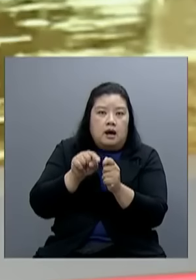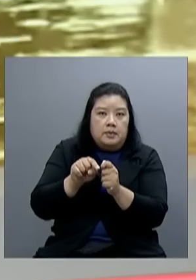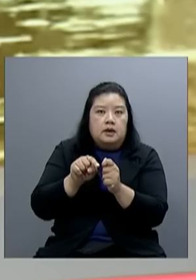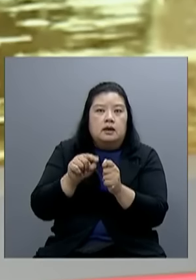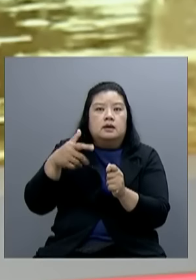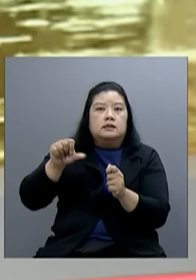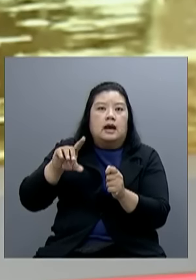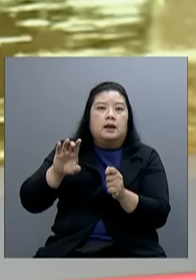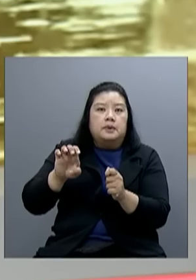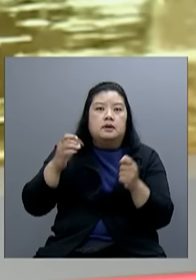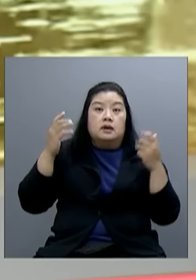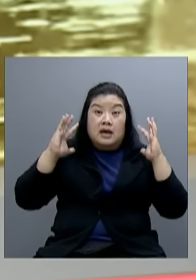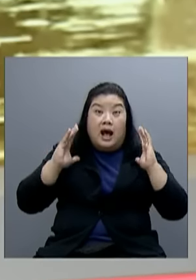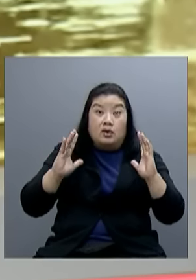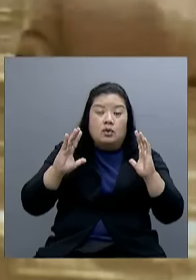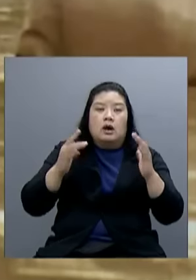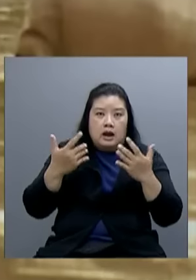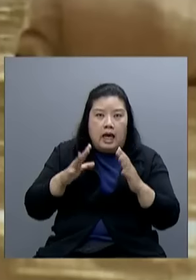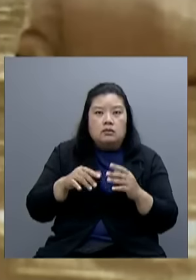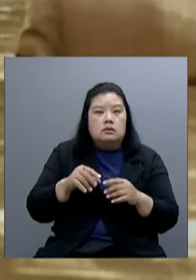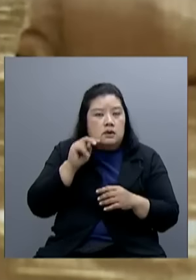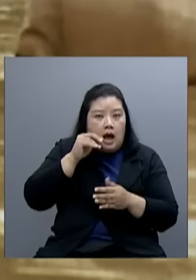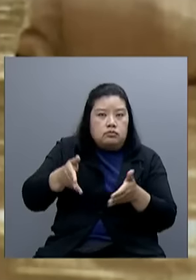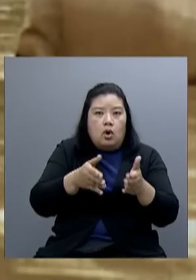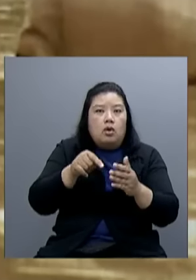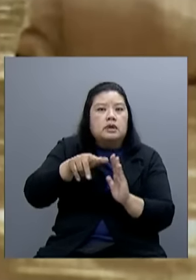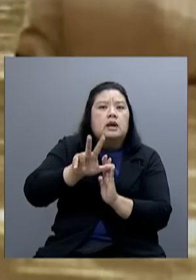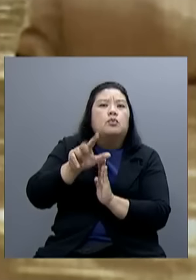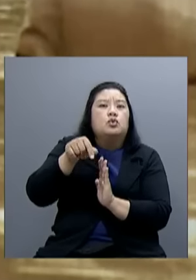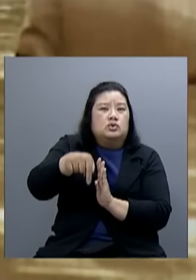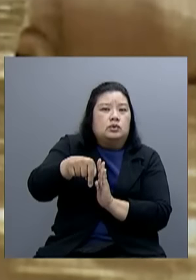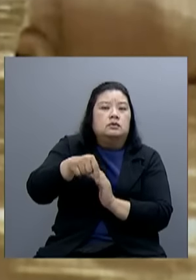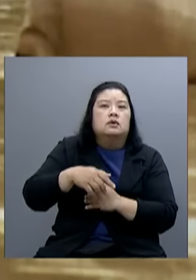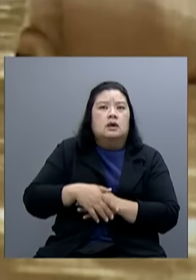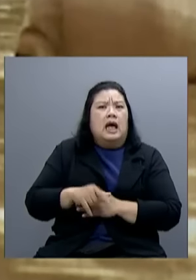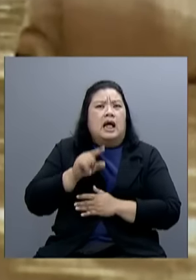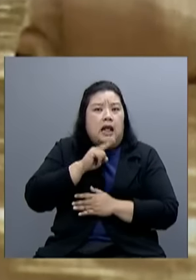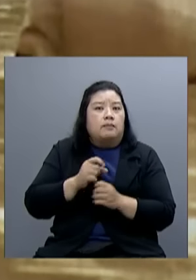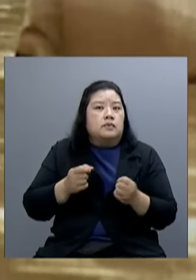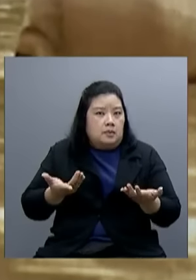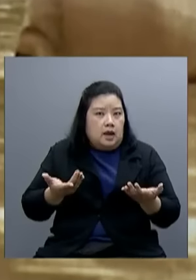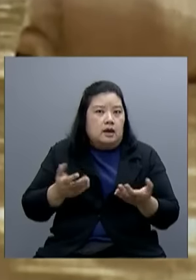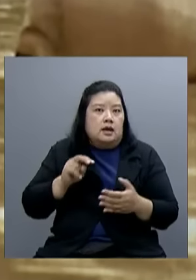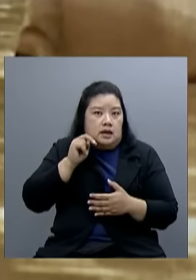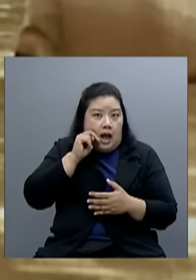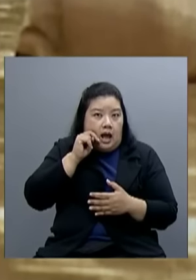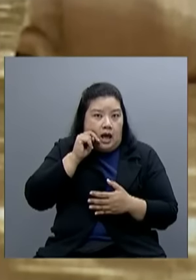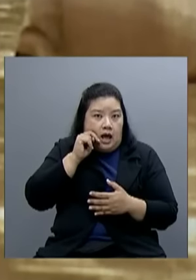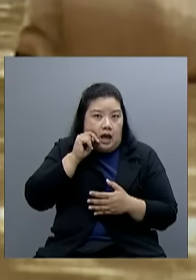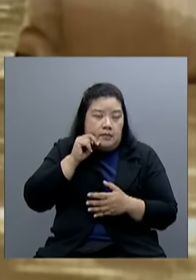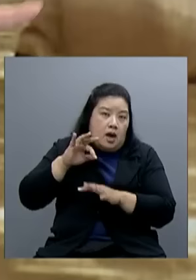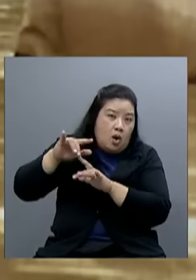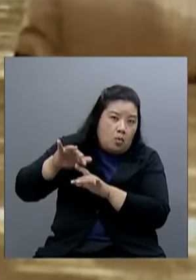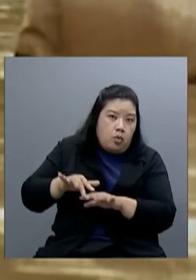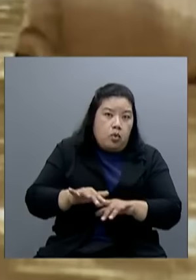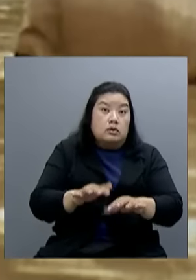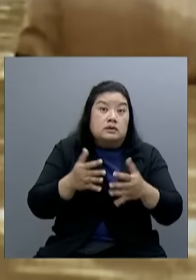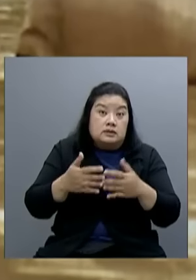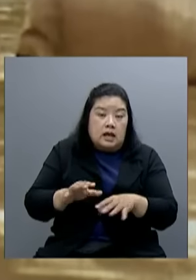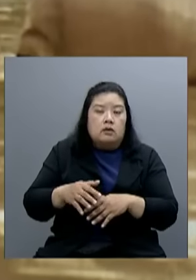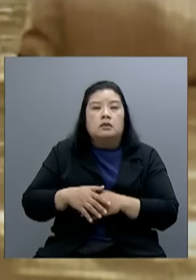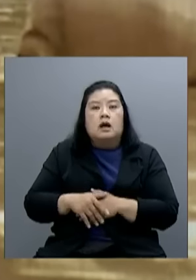ที่ลำพูนกันอยู่ด้วยตรงนี้ประเมินกันว่าน้ำเนี่ยก้อนน้ำยอดนี้ค่ะมันจะผ่านจากพื้นที่ชุมชนจะสามารถบริหารจัดการแล้วเขา